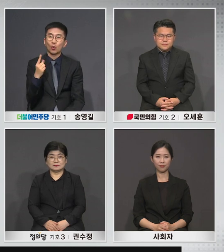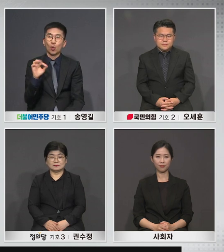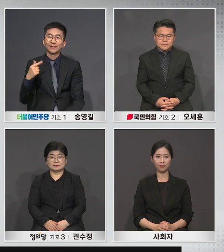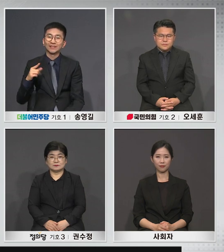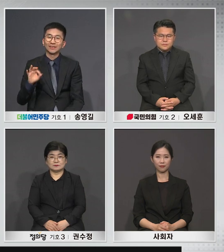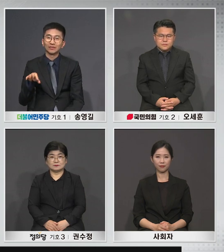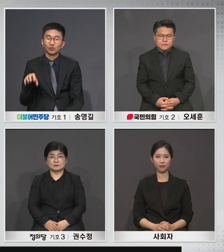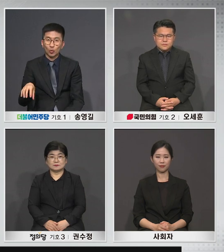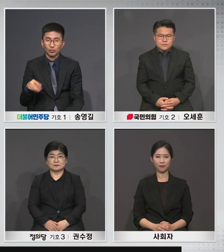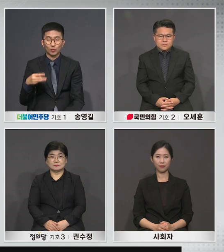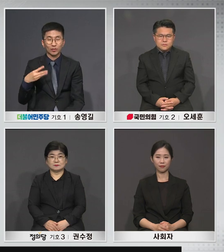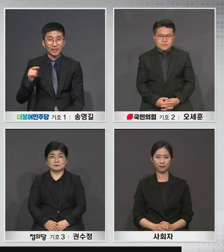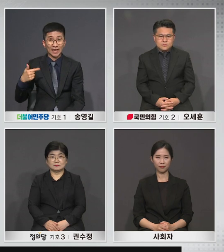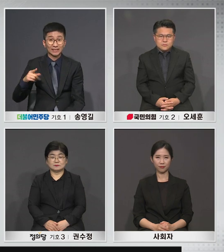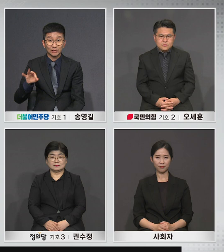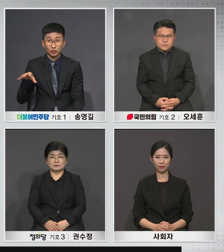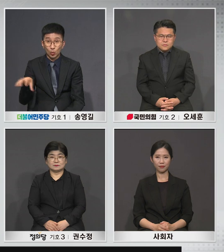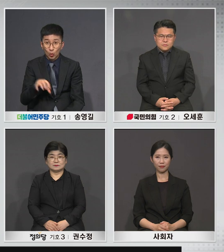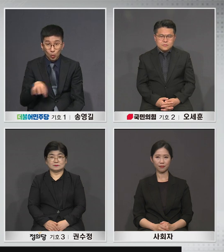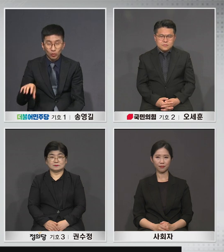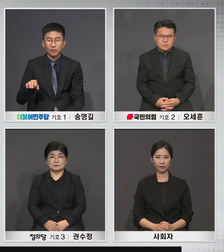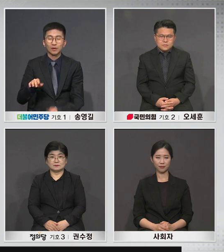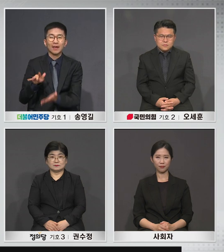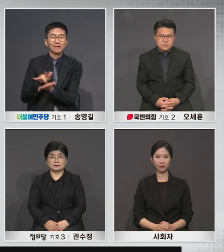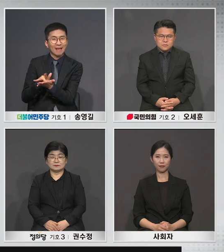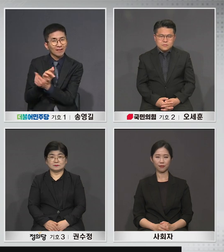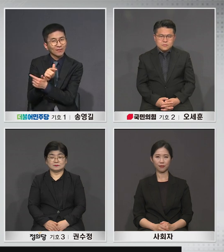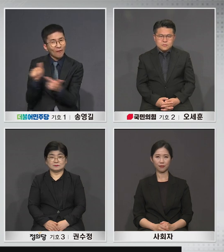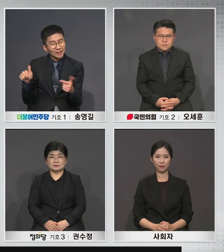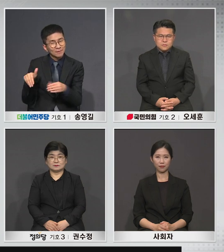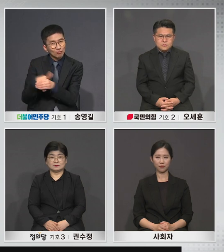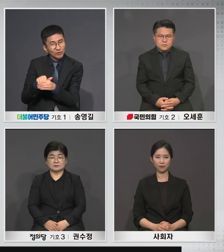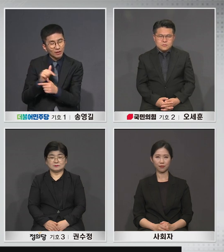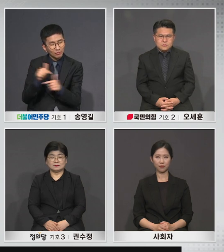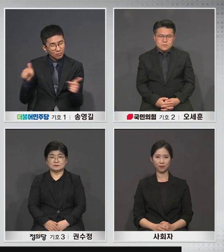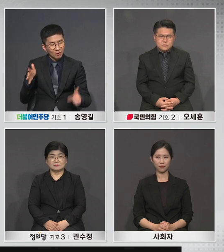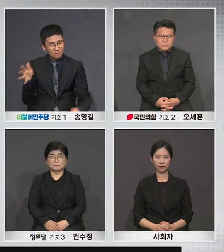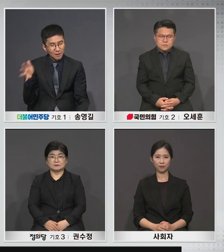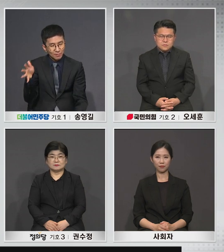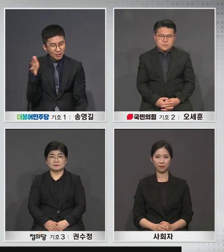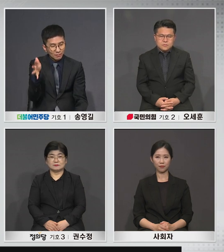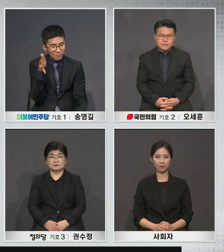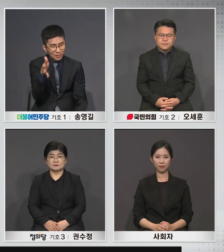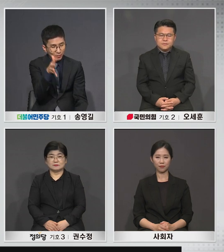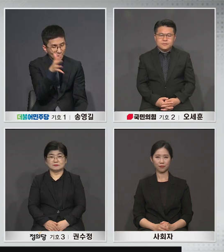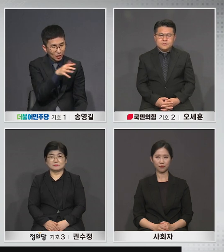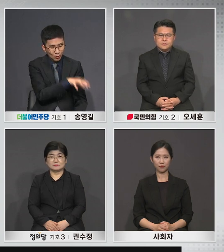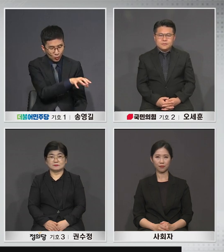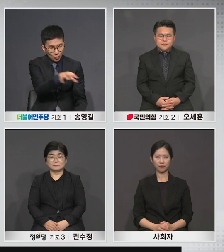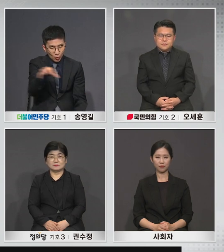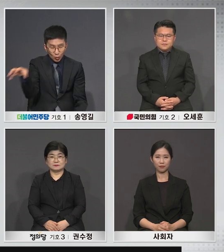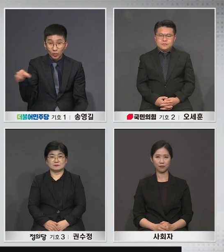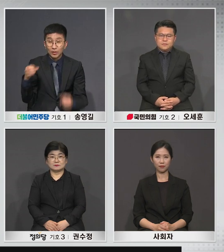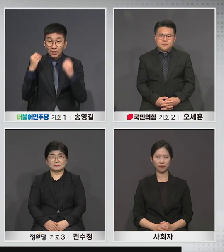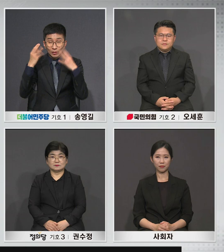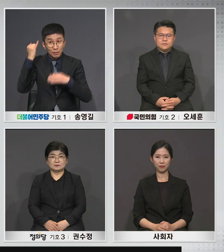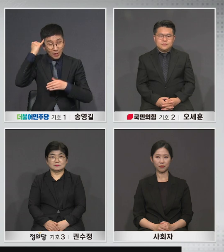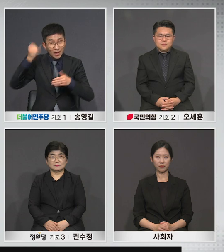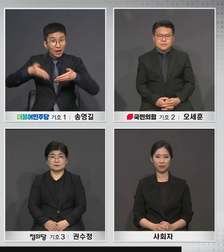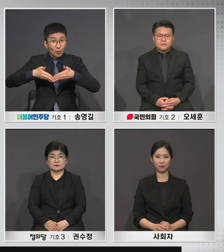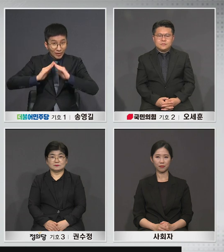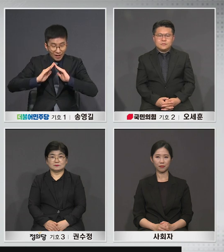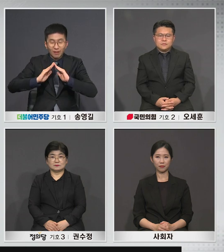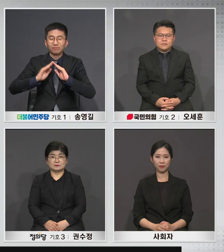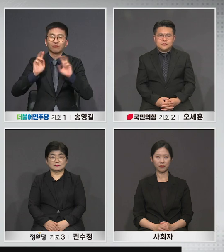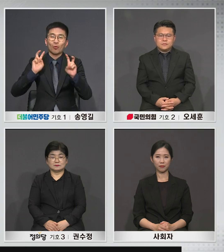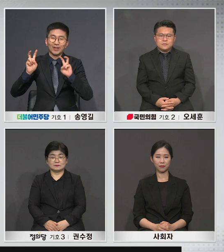태능창동 분야는 바이오 분야, 문화분야 이렇게 특화를 시켜서 거기에 벤처기업을 유치하고 직장과